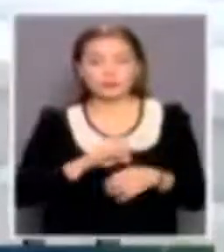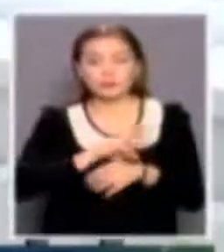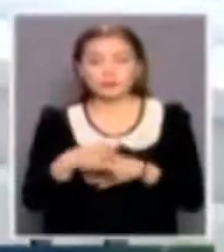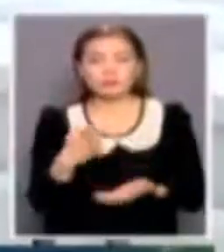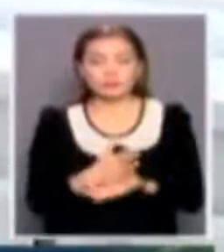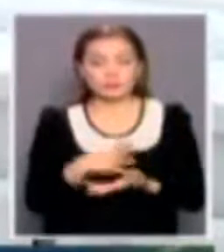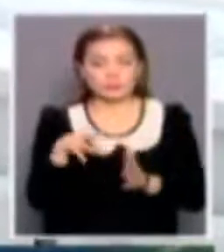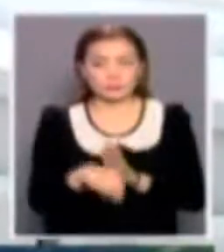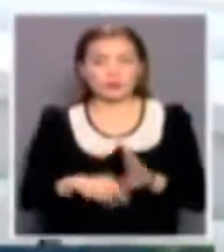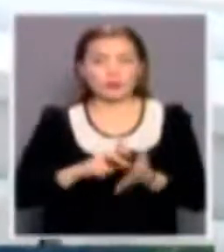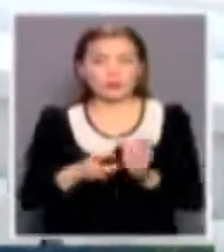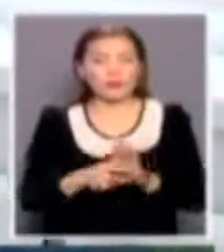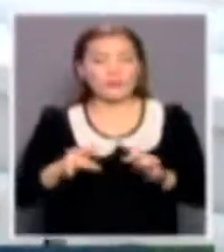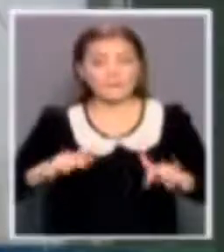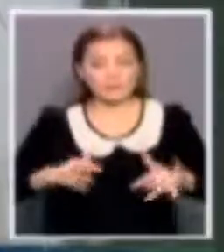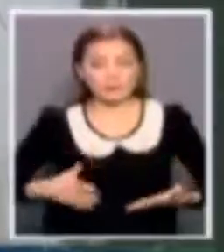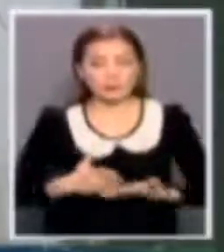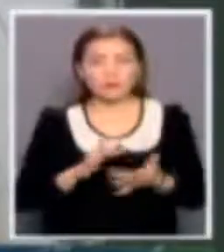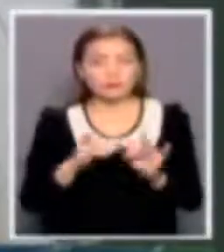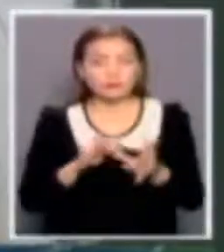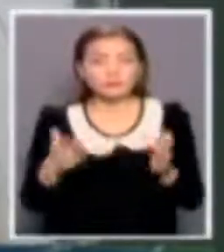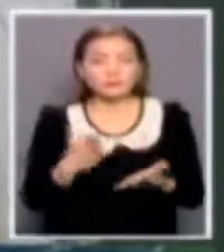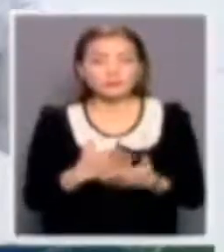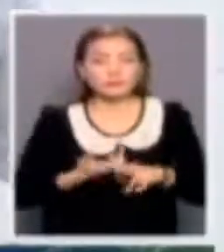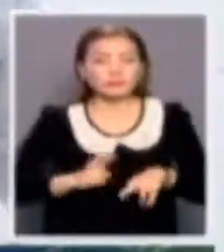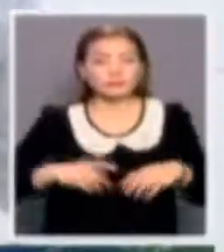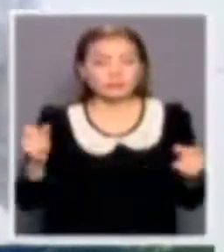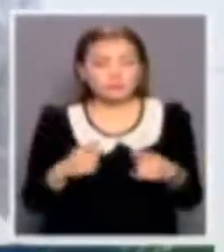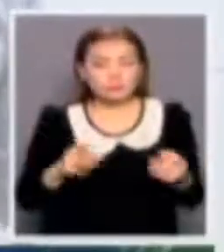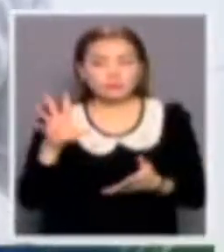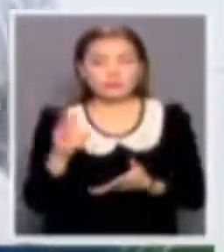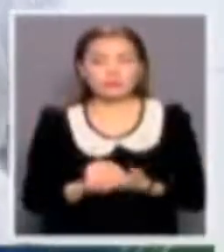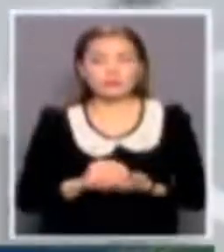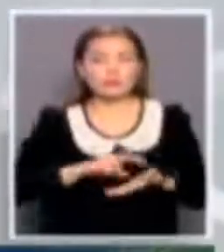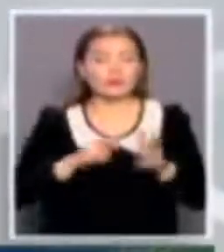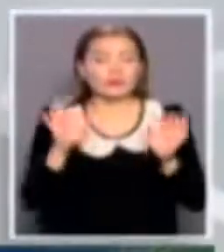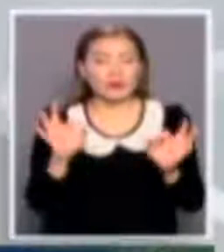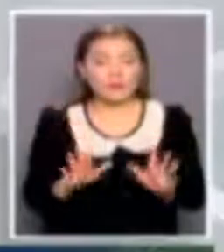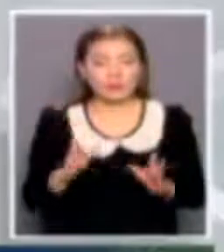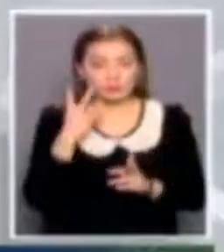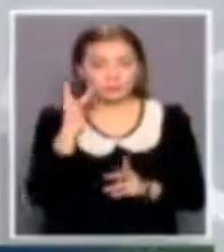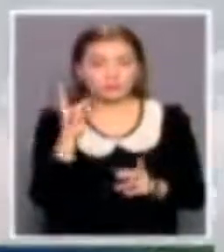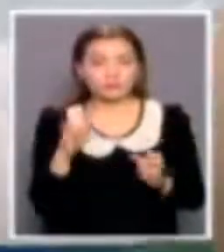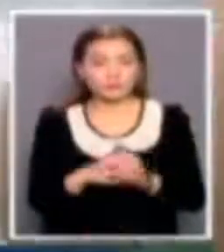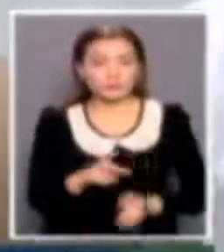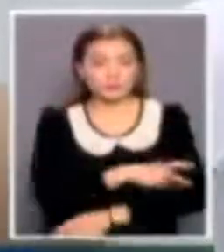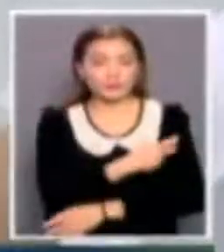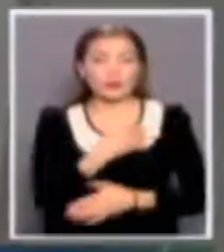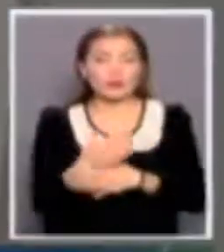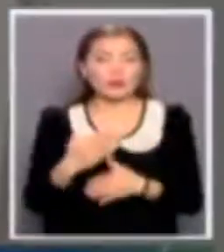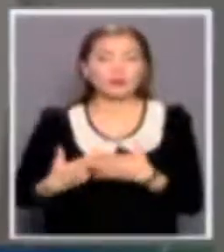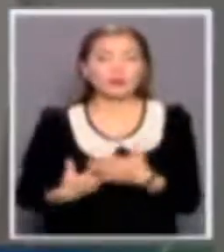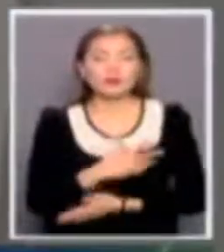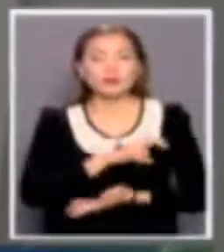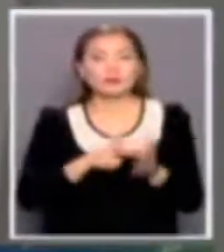современным оборудованием, компьютерной техникой, интернетом. Они соответствуют всем санитарным правилам и требованиям. Медицинскую помощь в